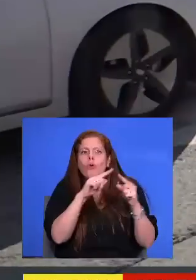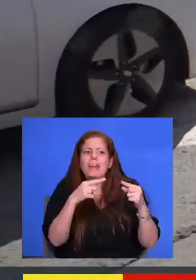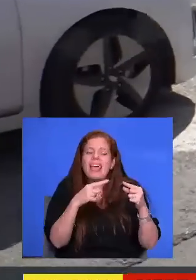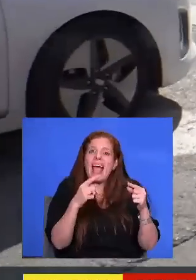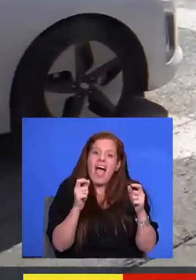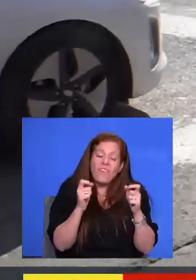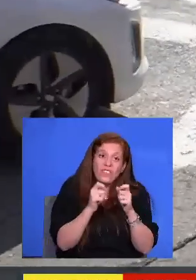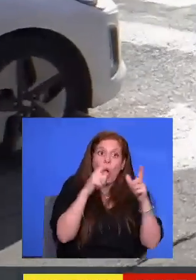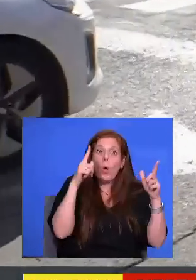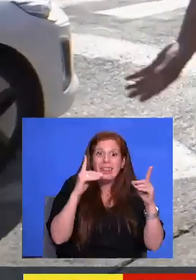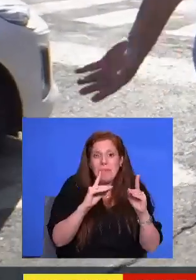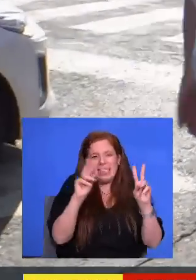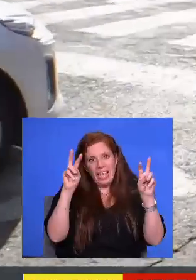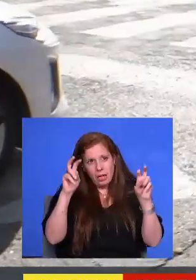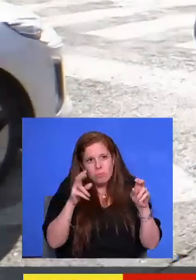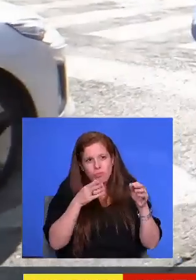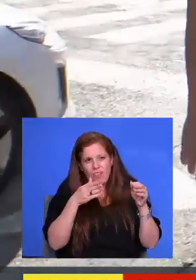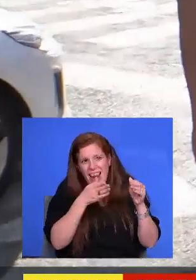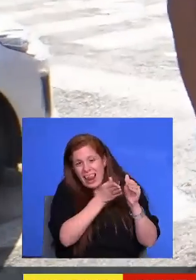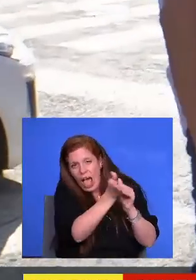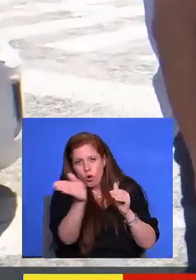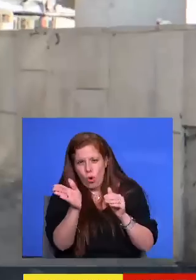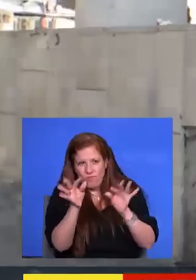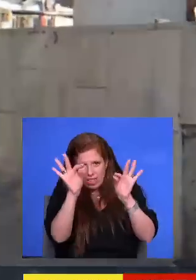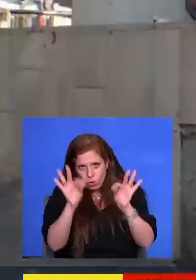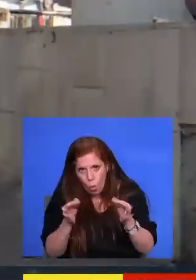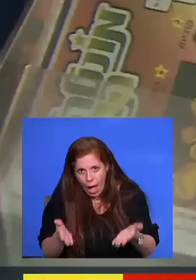בדרך, כדי לעקוף את הדוכן